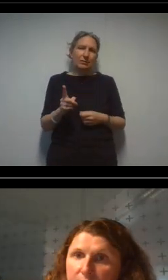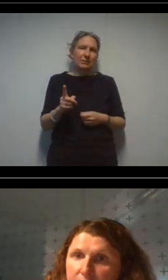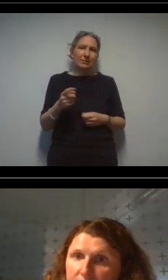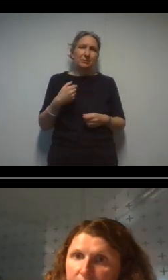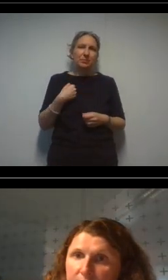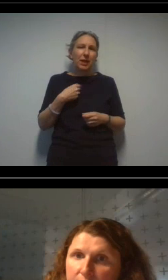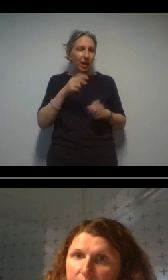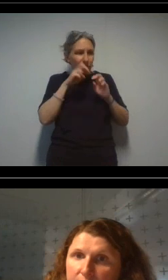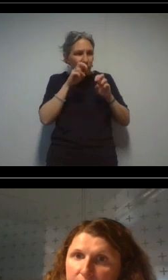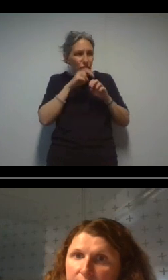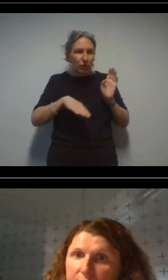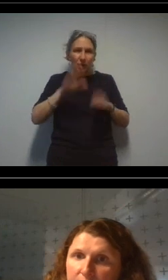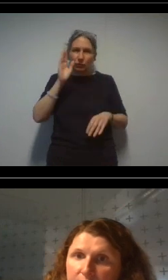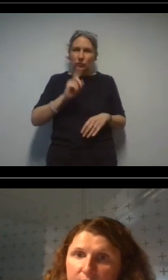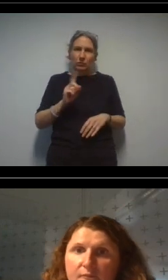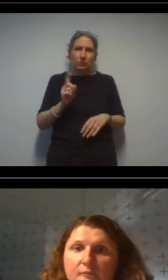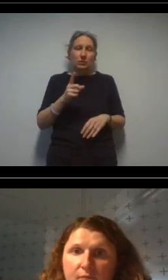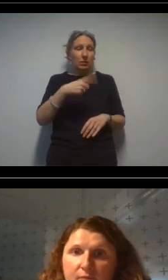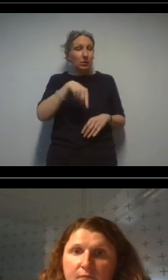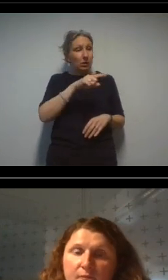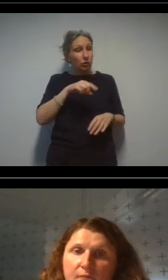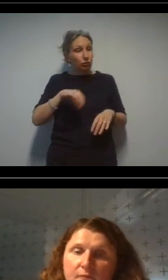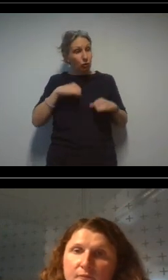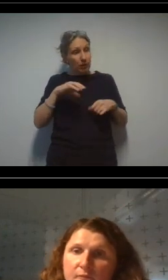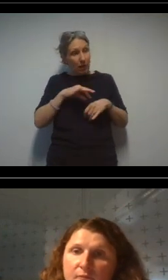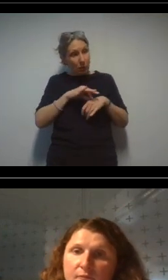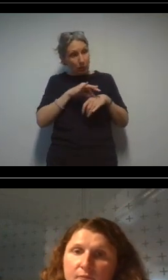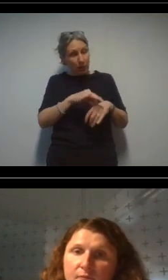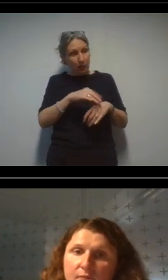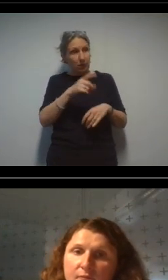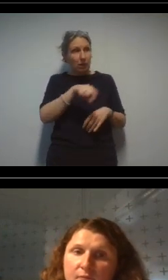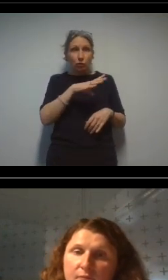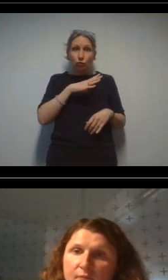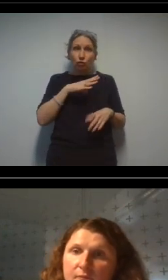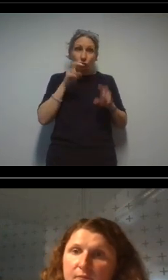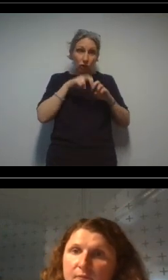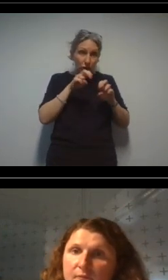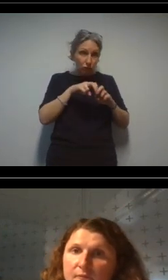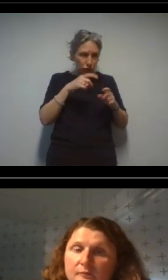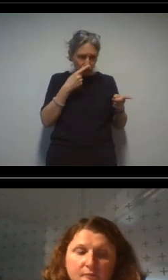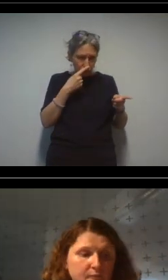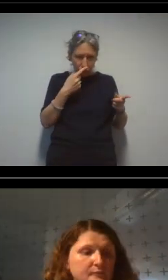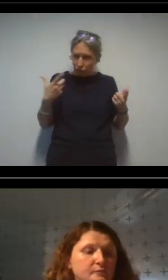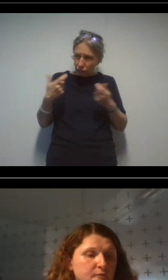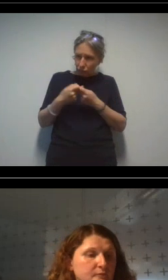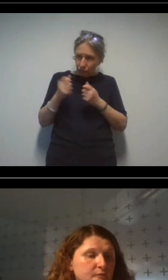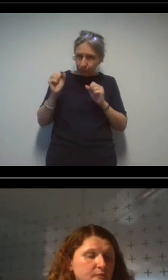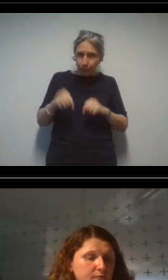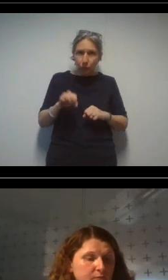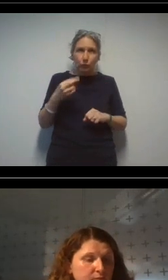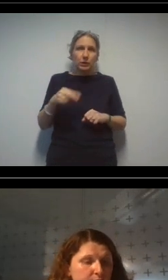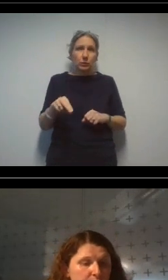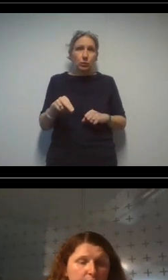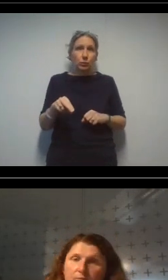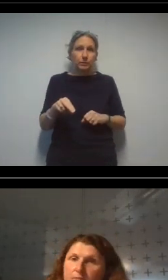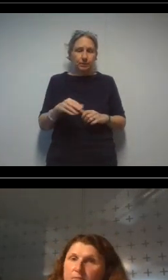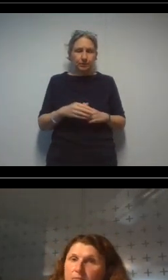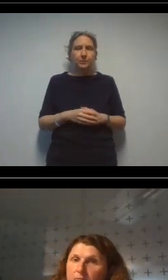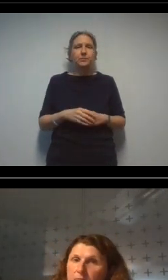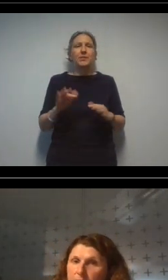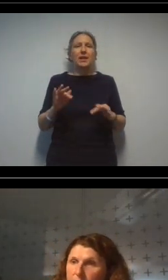voir parmi les jeunes qu'on accompagne si certains cherchent et pourraient intégrer votre entreprise. Donc sur les stages, il y a les